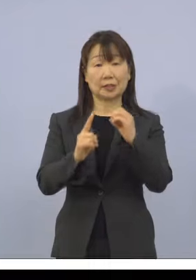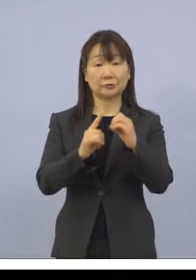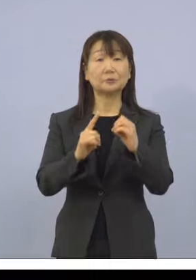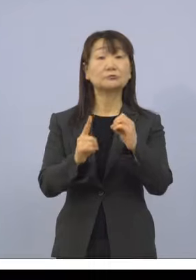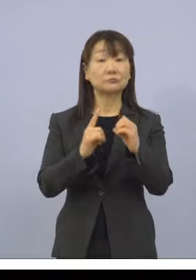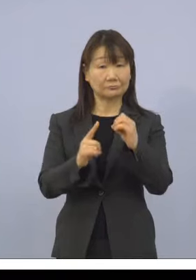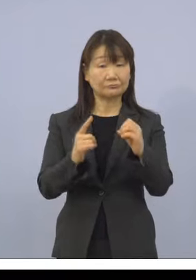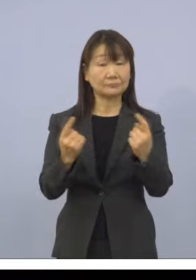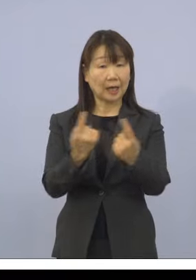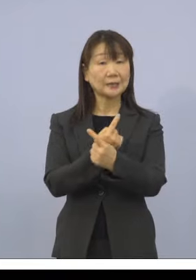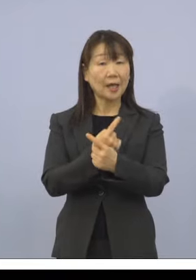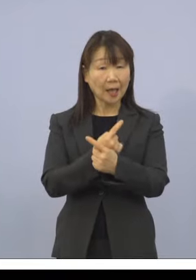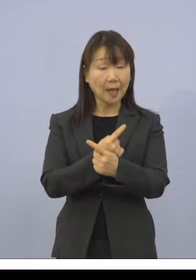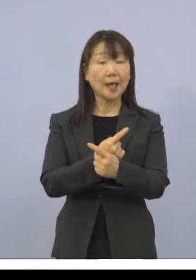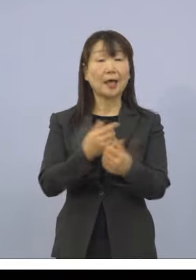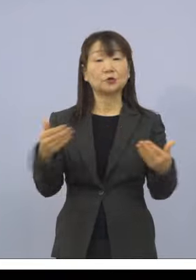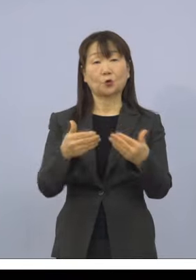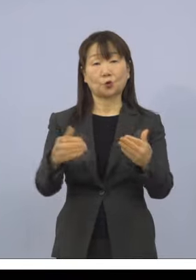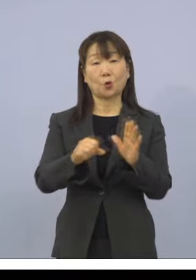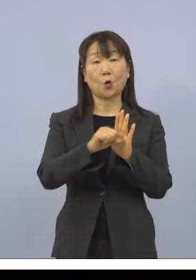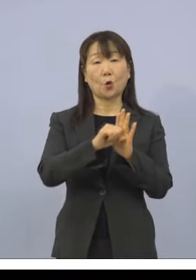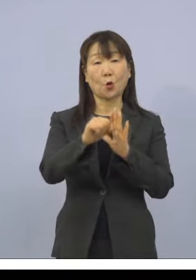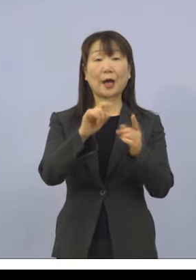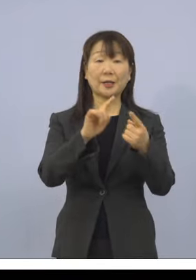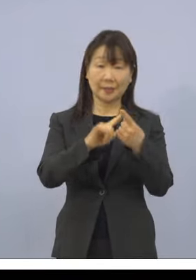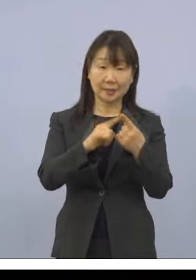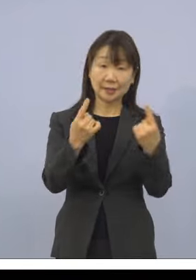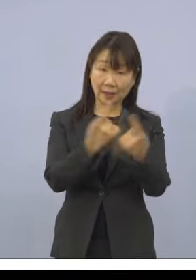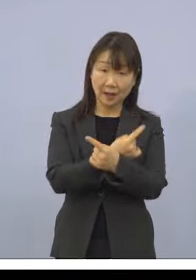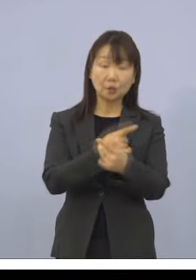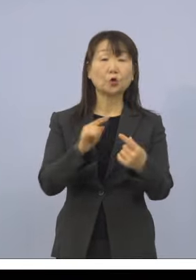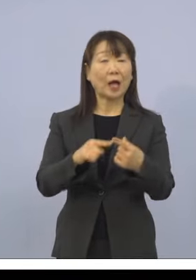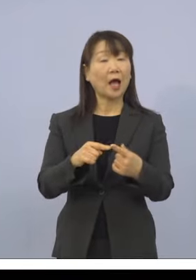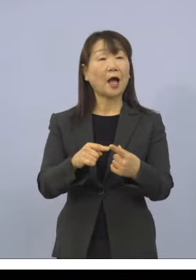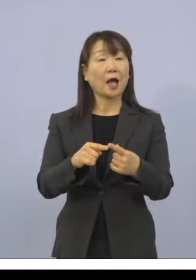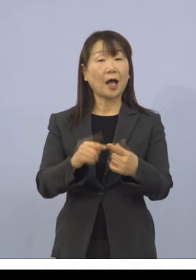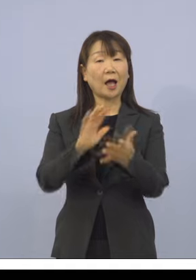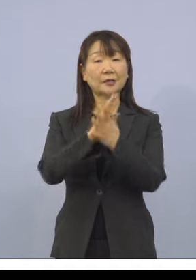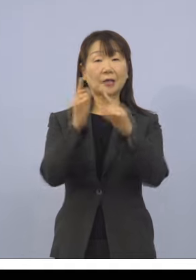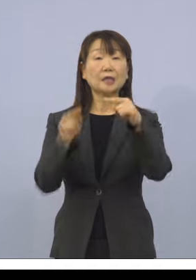の効率化、また同時に県庁もいろんな